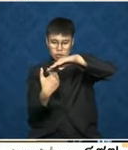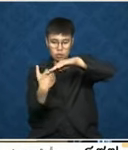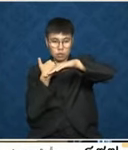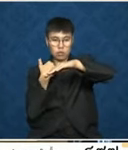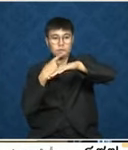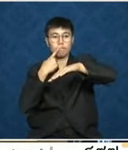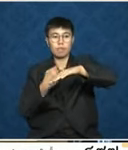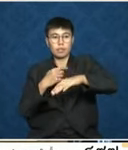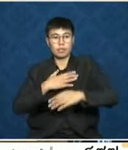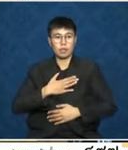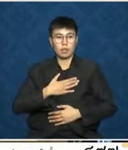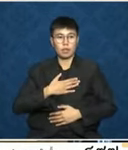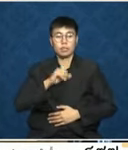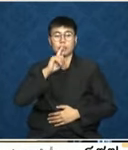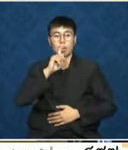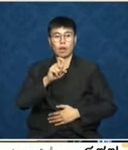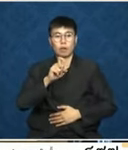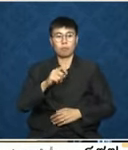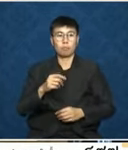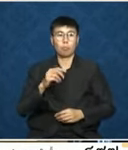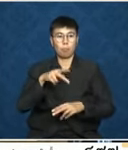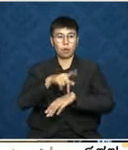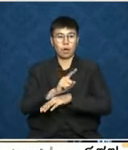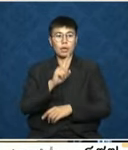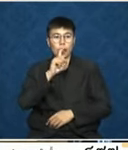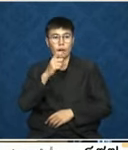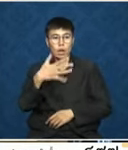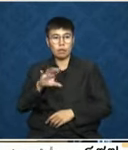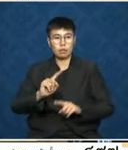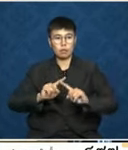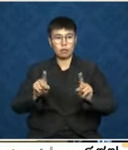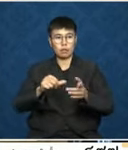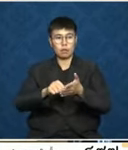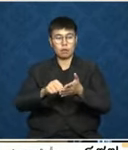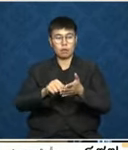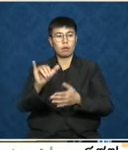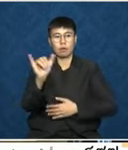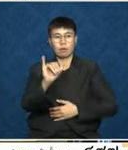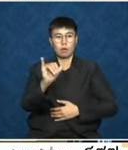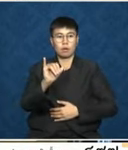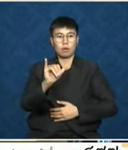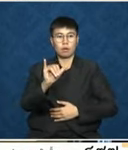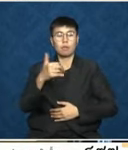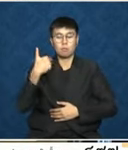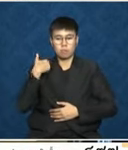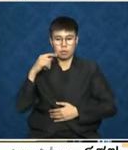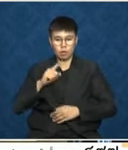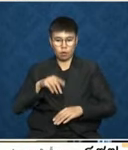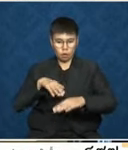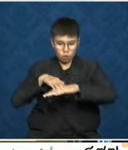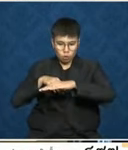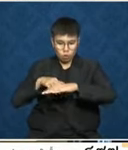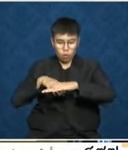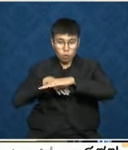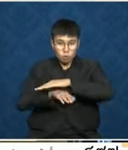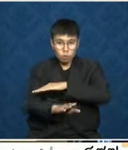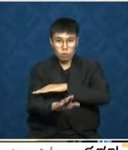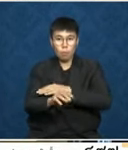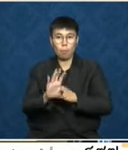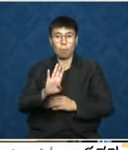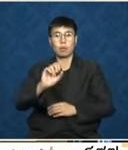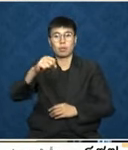สว่างและดิฉันก็เคยหารือถึงเรื่องนี้มาแล้วแต่ก็ได้รับการแก้ไขแค่ในช่วง่วงจากอุโมงค์ทางลอดรถไฟบางซื่อไป